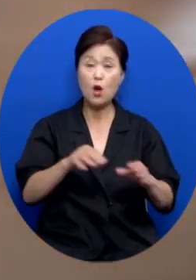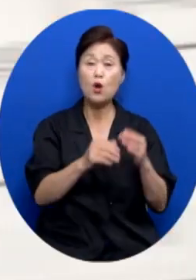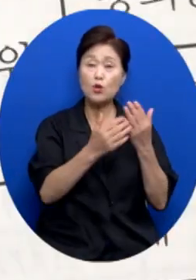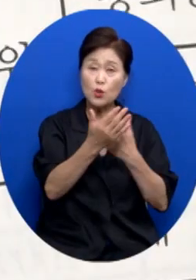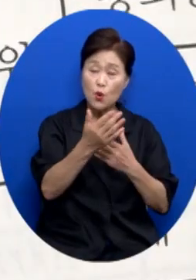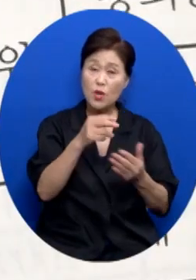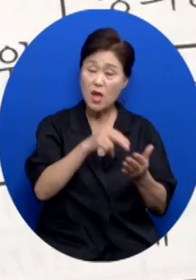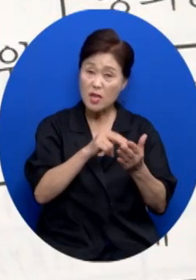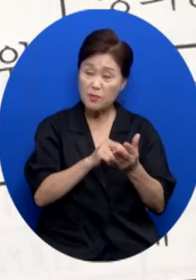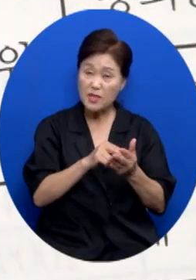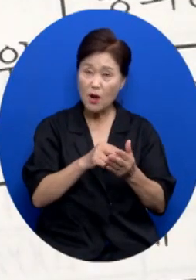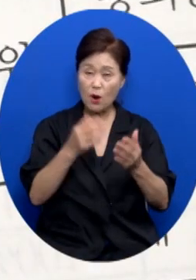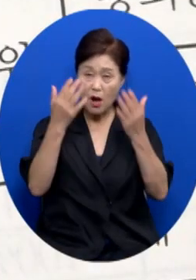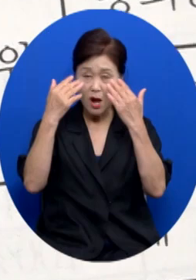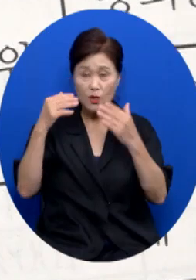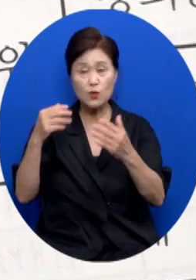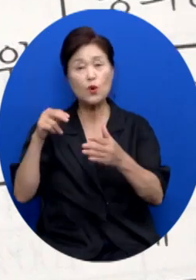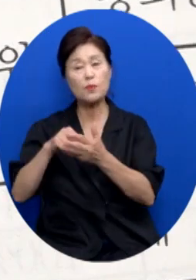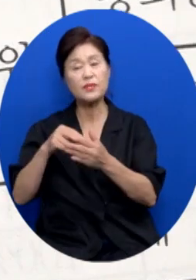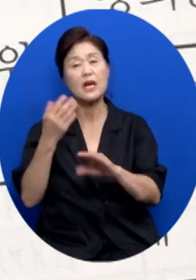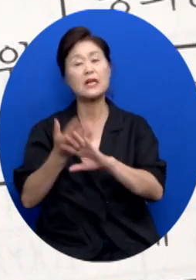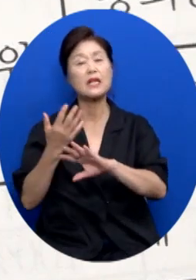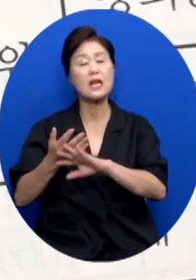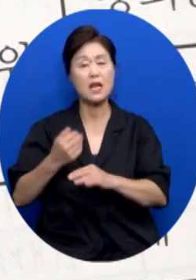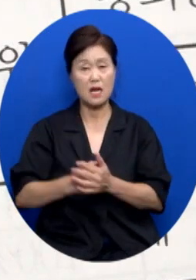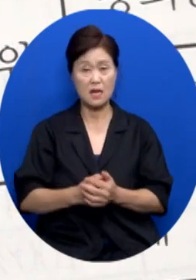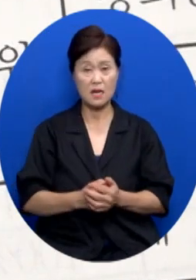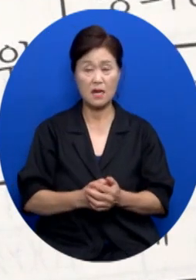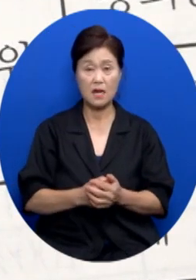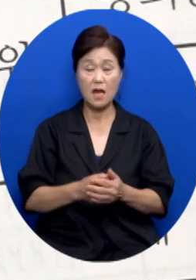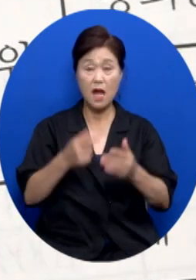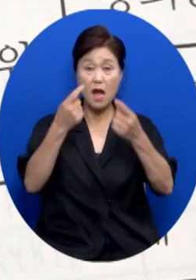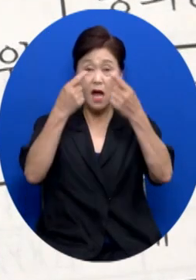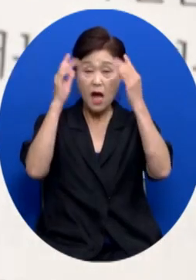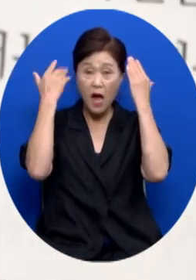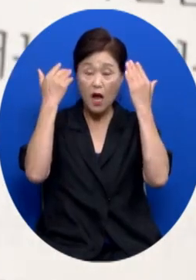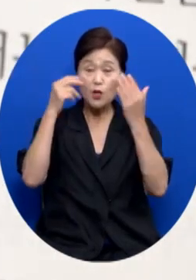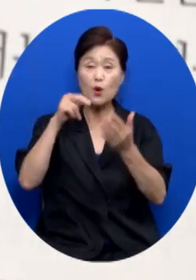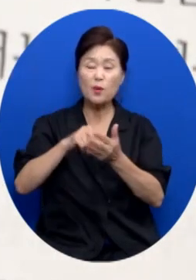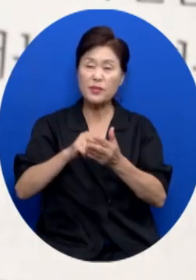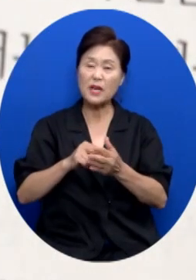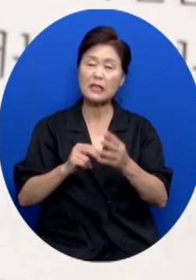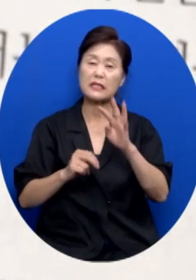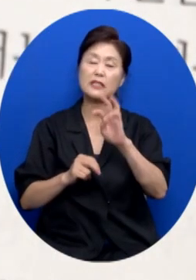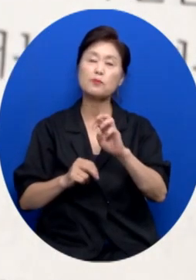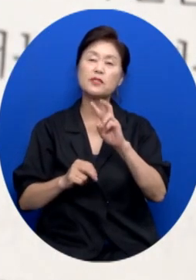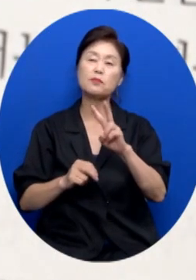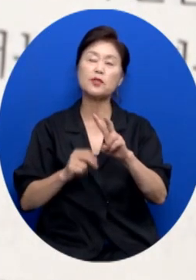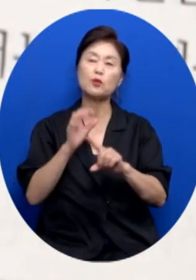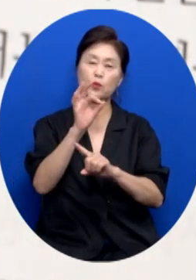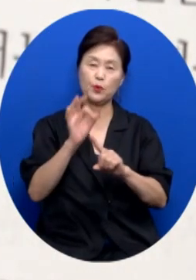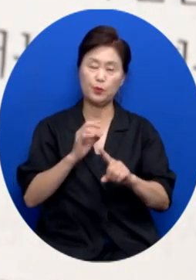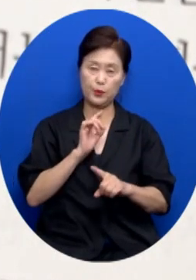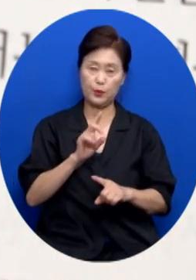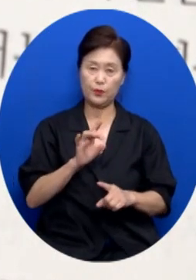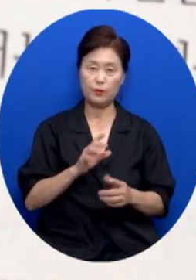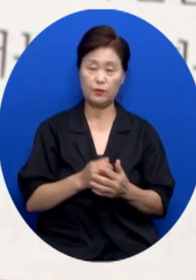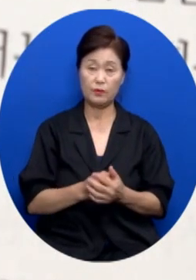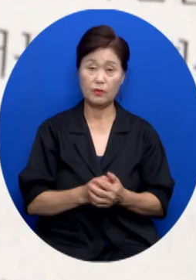방안에 총회 측 약 84%가 찬성한 반면 신학대 교직원 측 찬성은 36%에